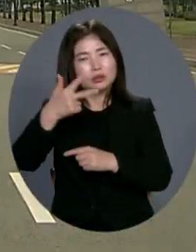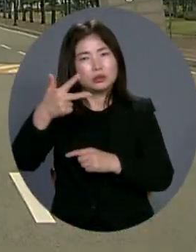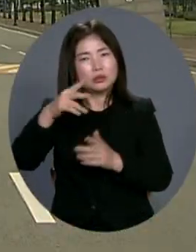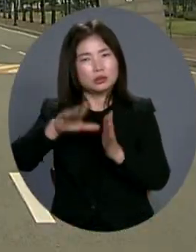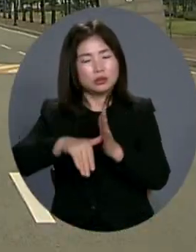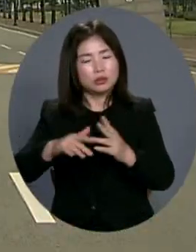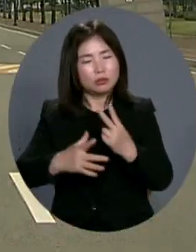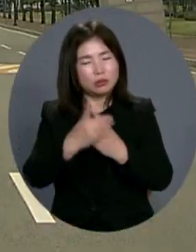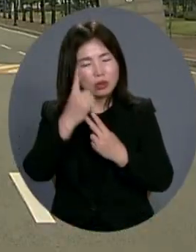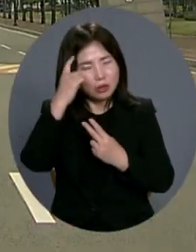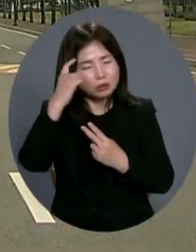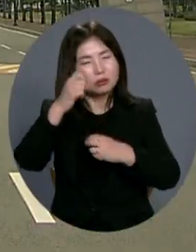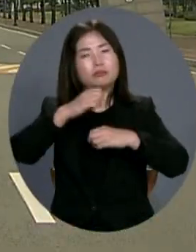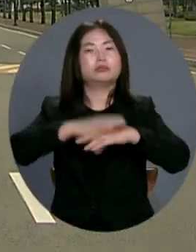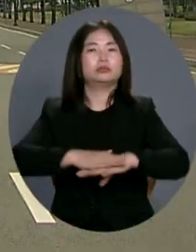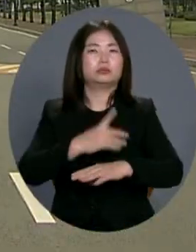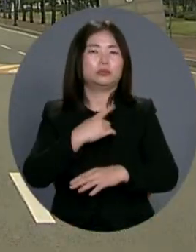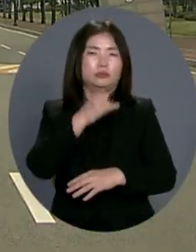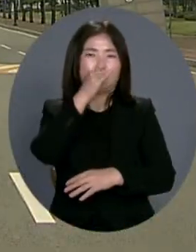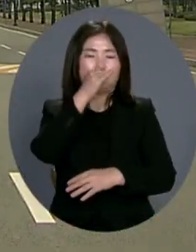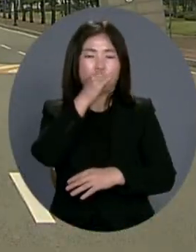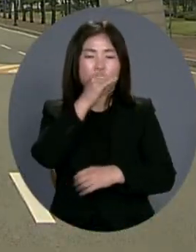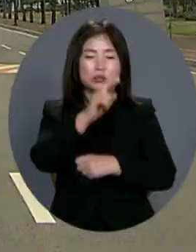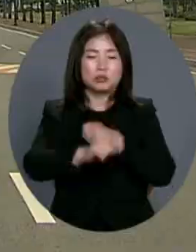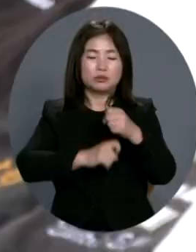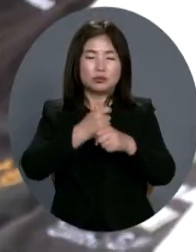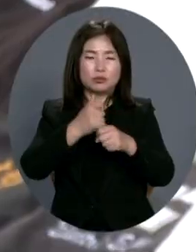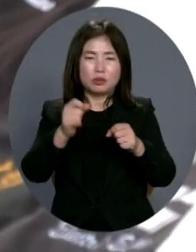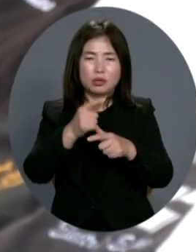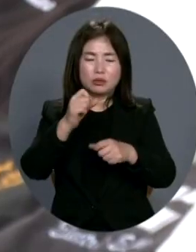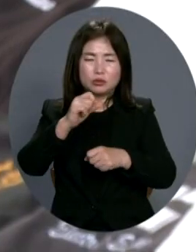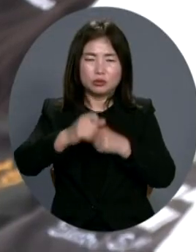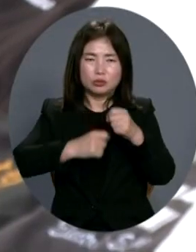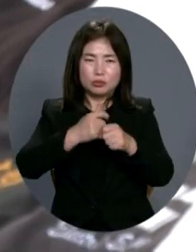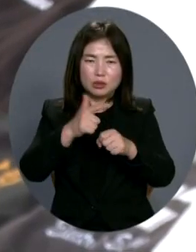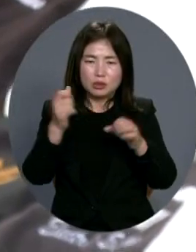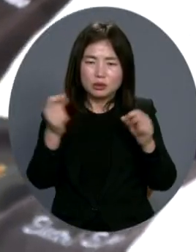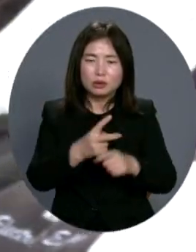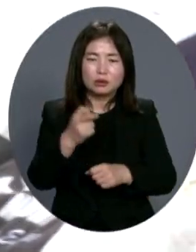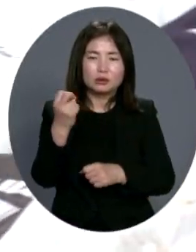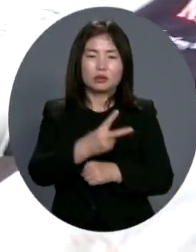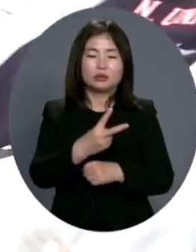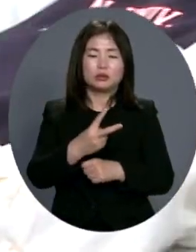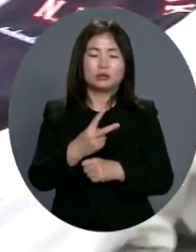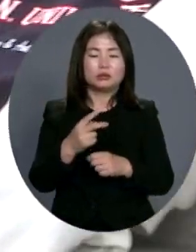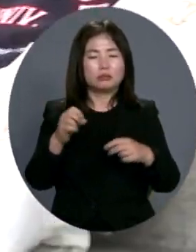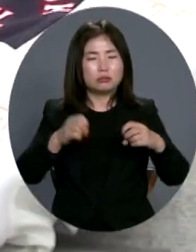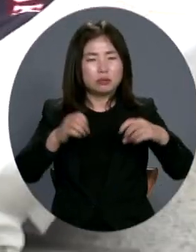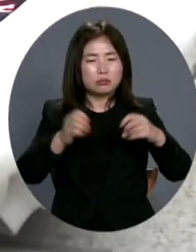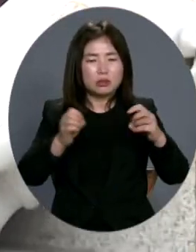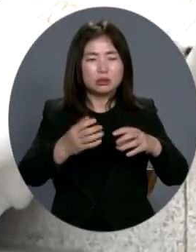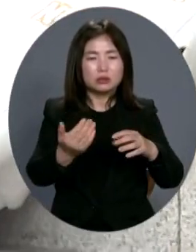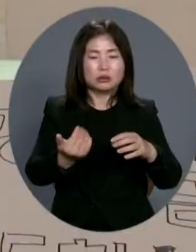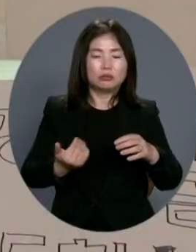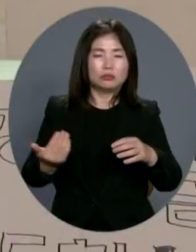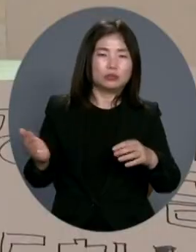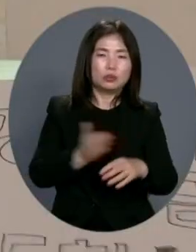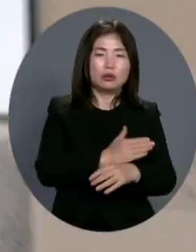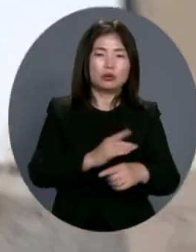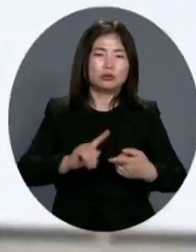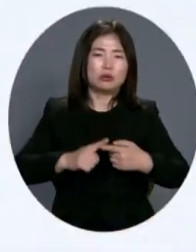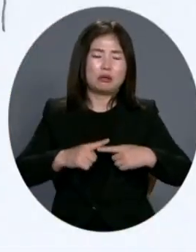추진하다 무산된 적이 있습니다. 16년 만에 다시 추진되는 통합도 본격적인 논의를 시작하기 전부터